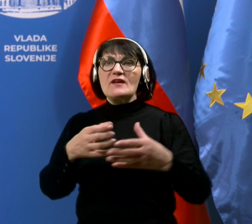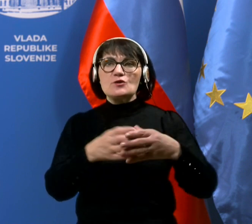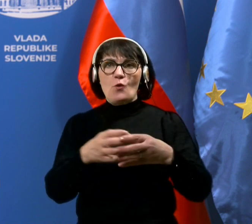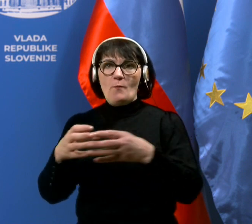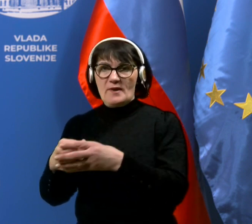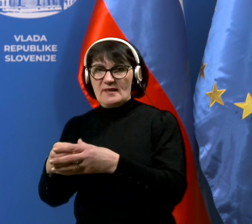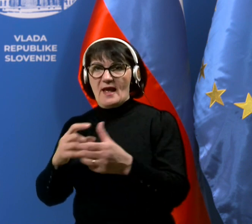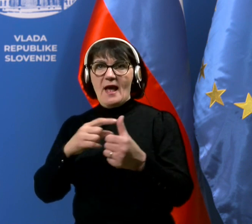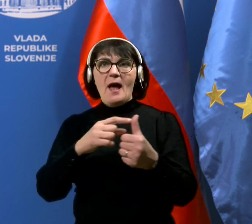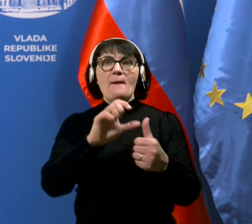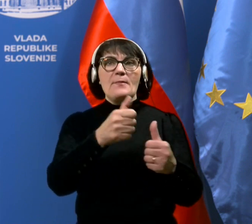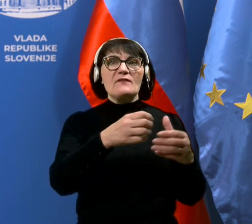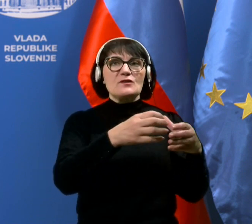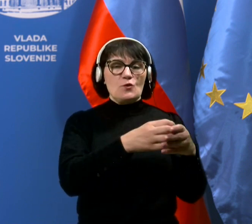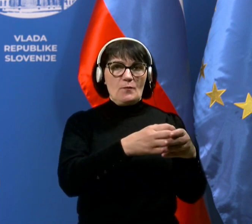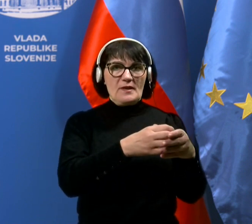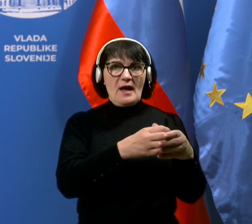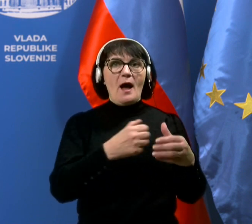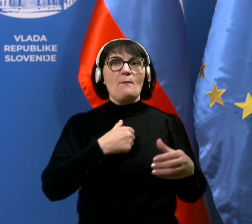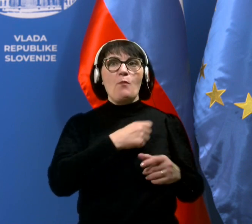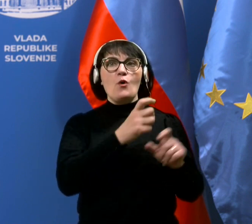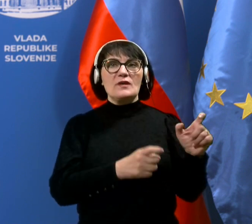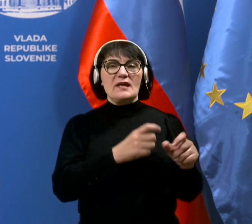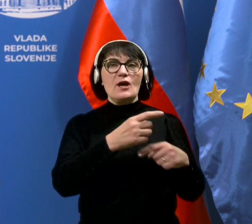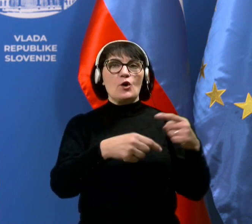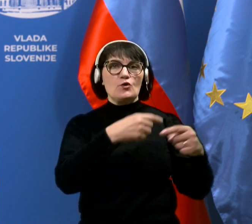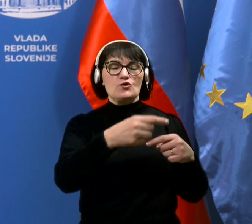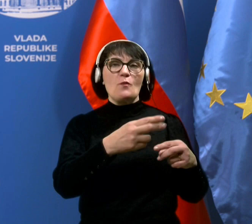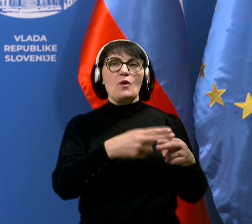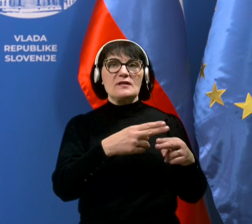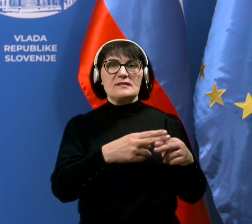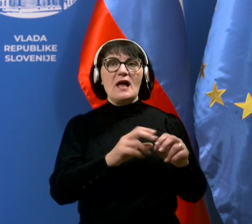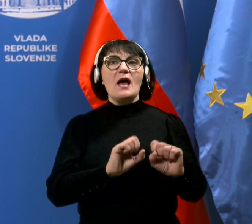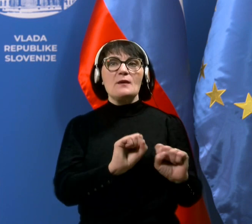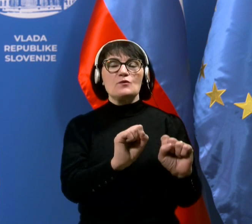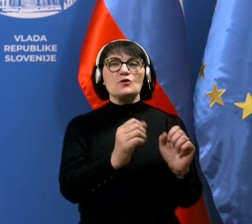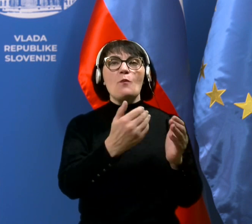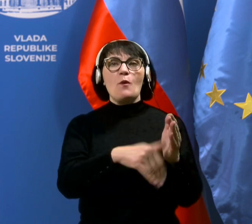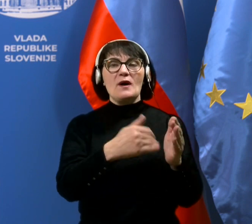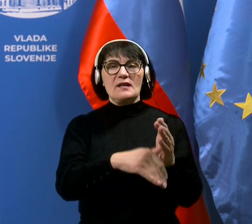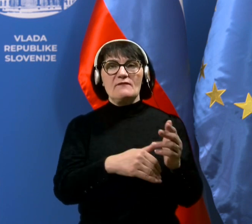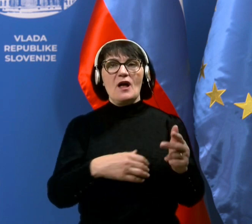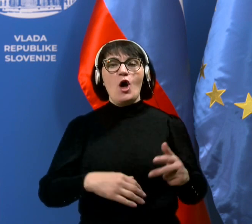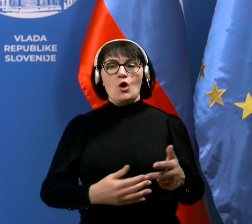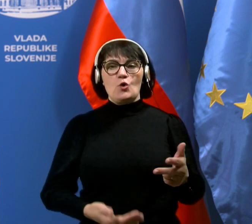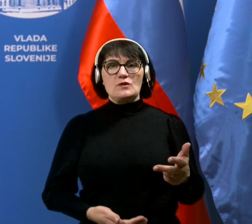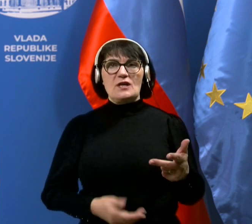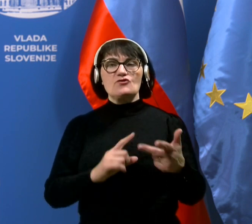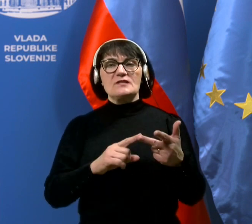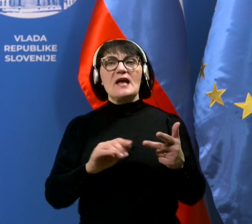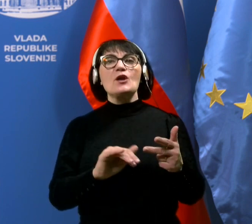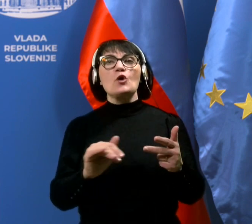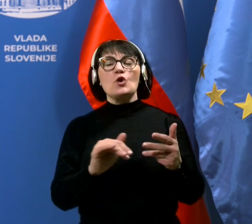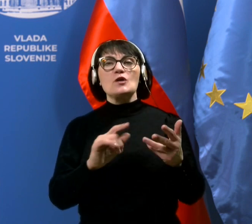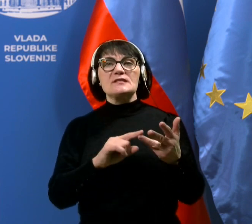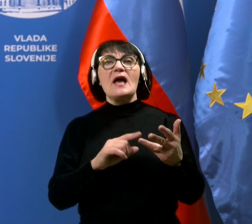prvi skupini so bolniki s kroničnimi boleznimi, imunsko pomankljivostjo, nosečnice in otroci, ki